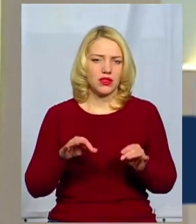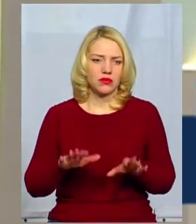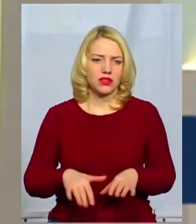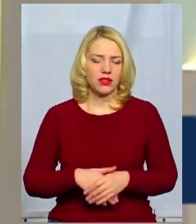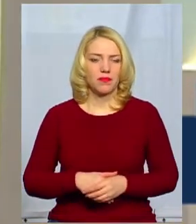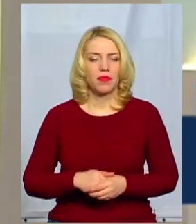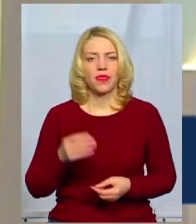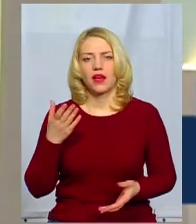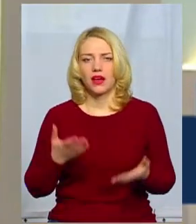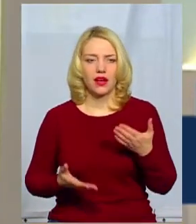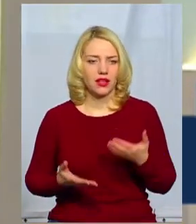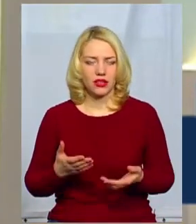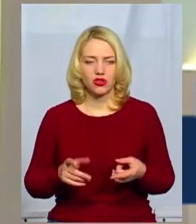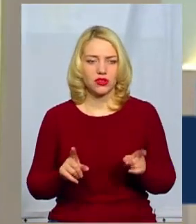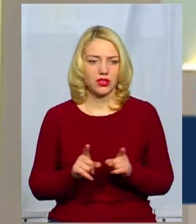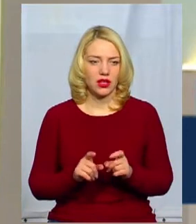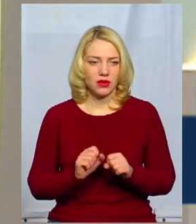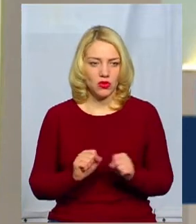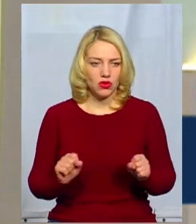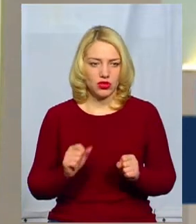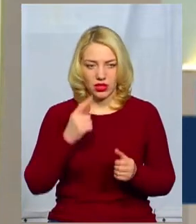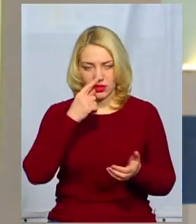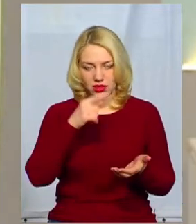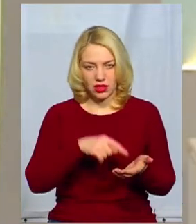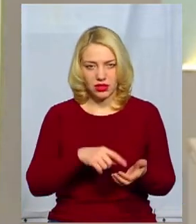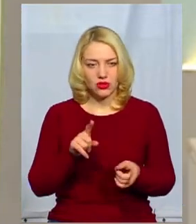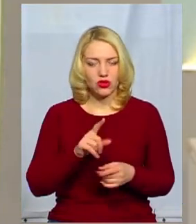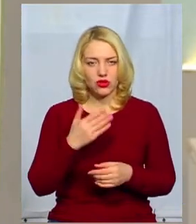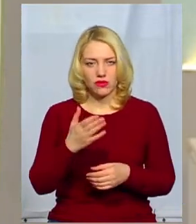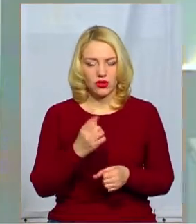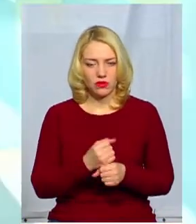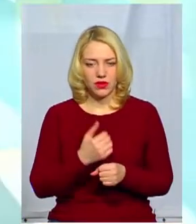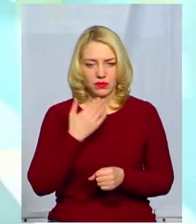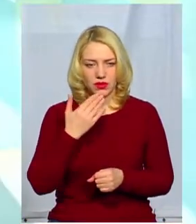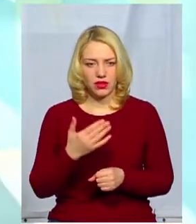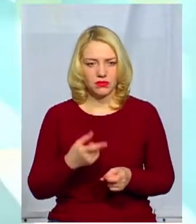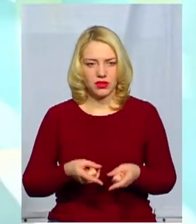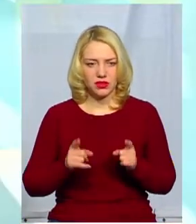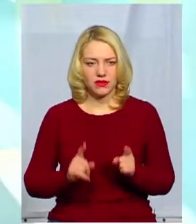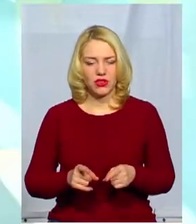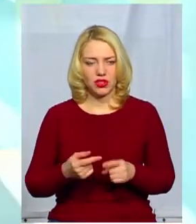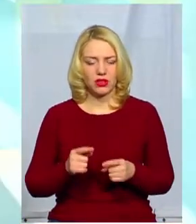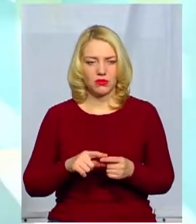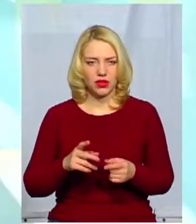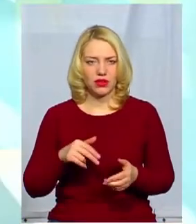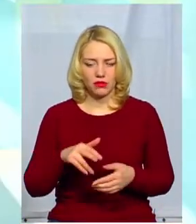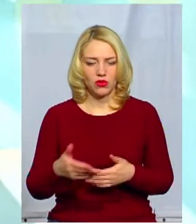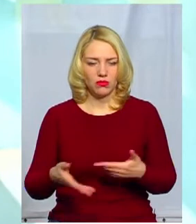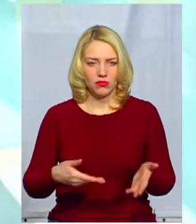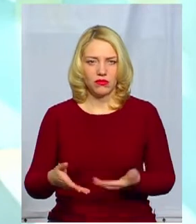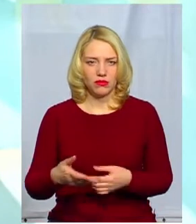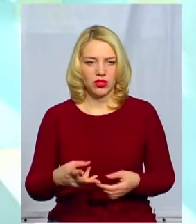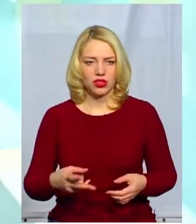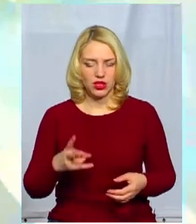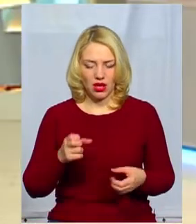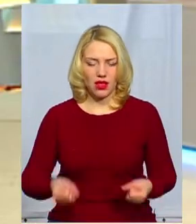якщо таки не можна дістатися, то що ви робите? Ну, звичайно, йдемо пішки. Ну, і на